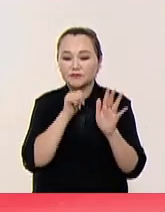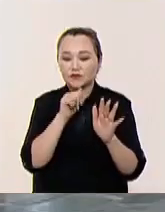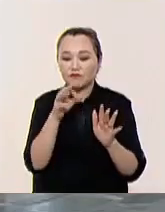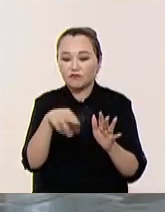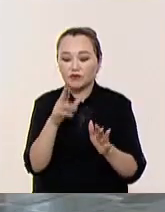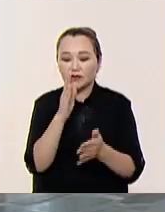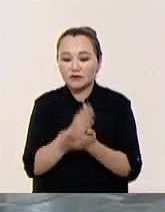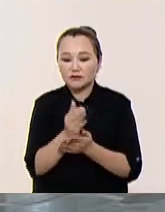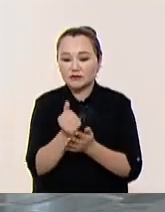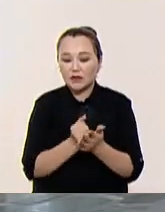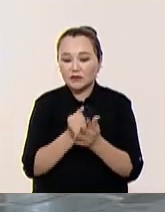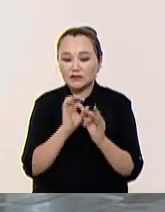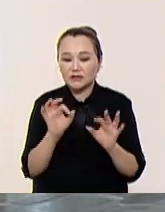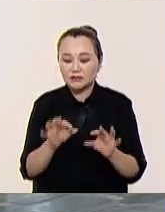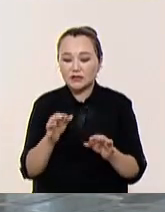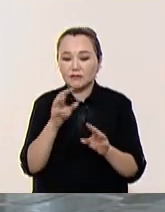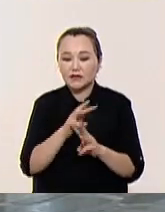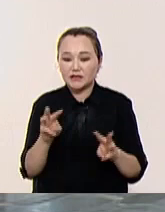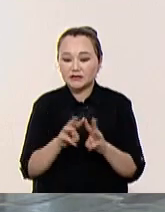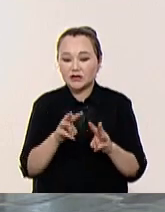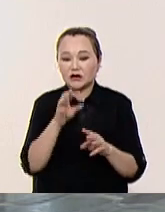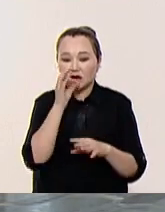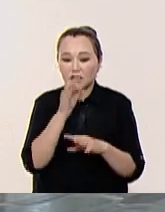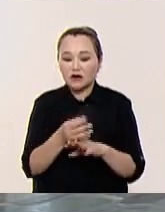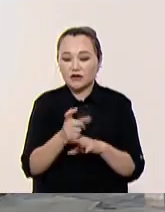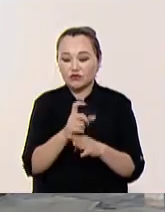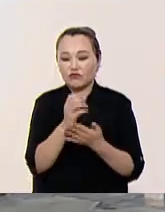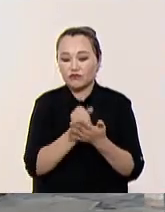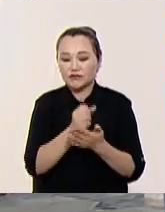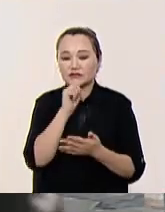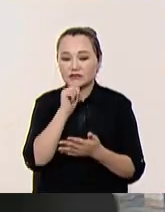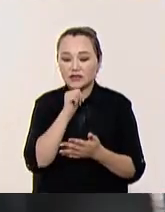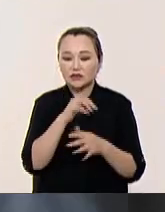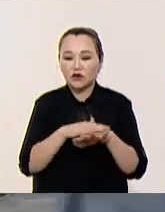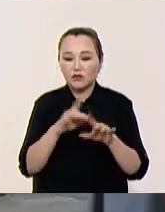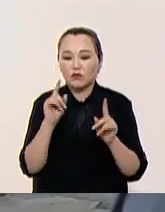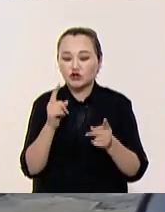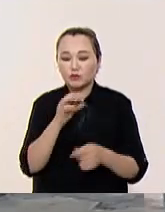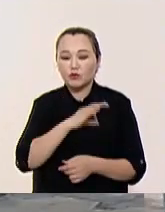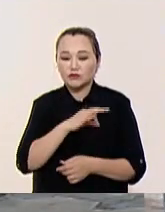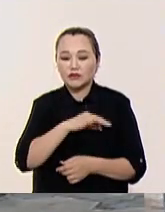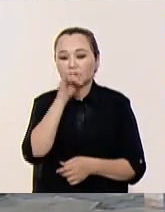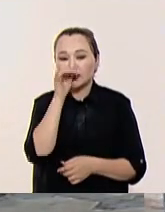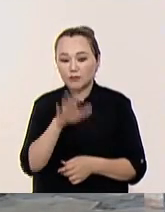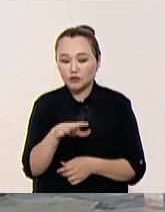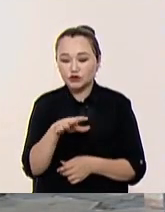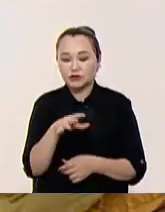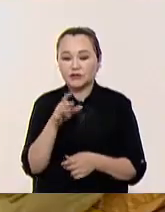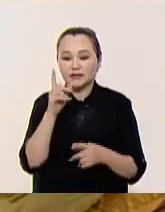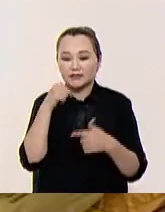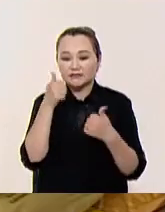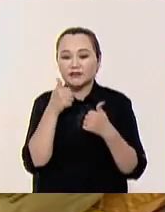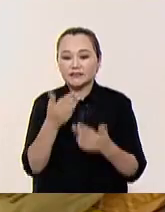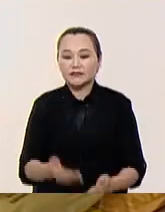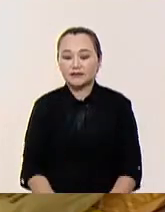бар деумен шектелді. Алайда министрлік ауыз толтырып айтқан қордағы қантты халықтың неге пайдалана алмай отырғаны